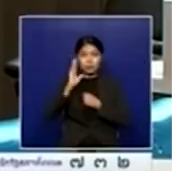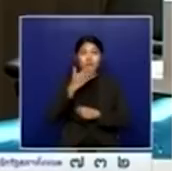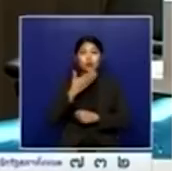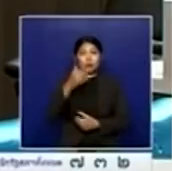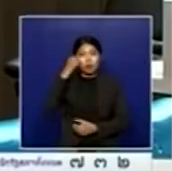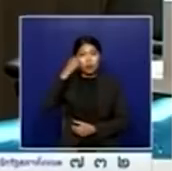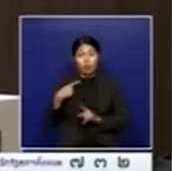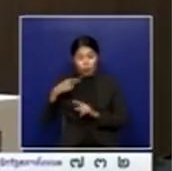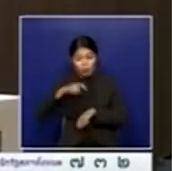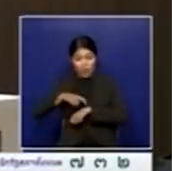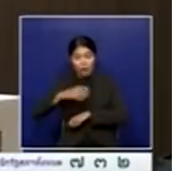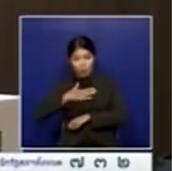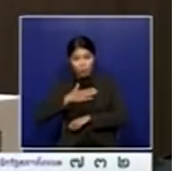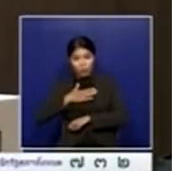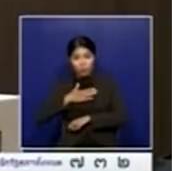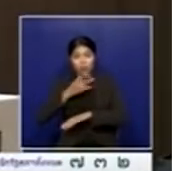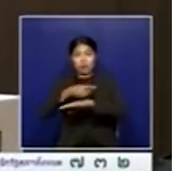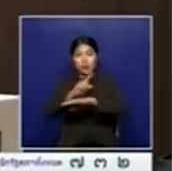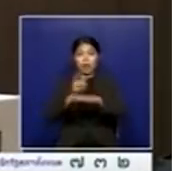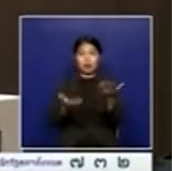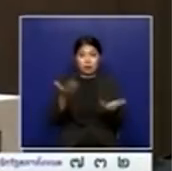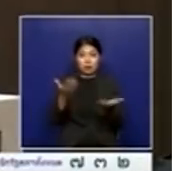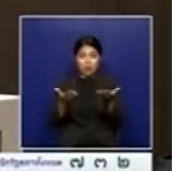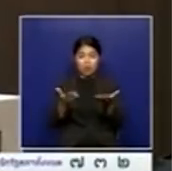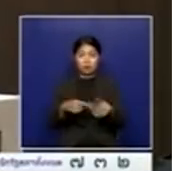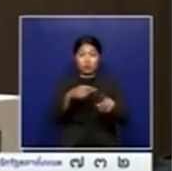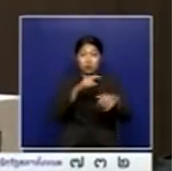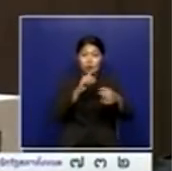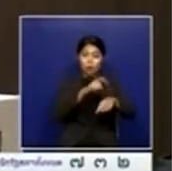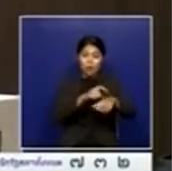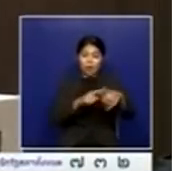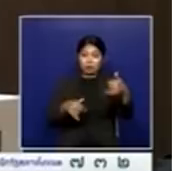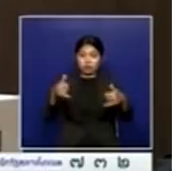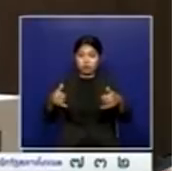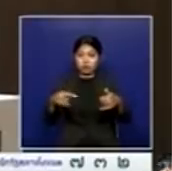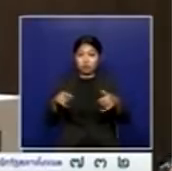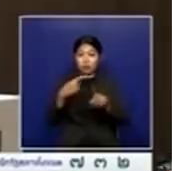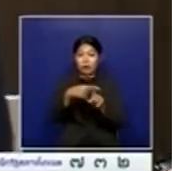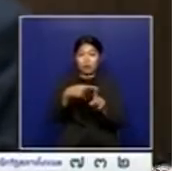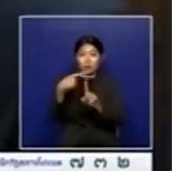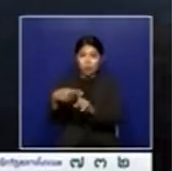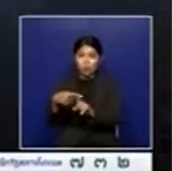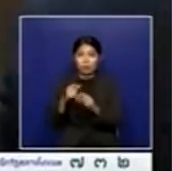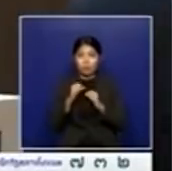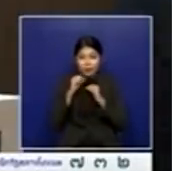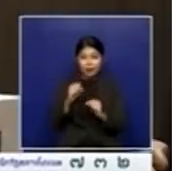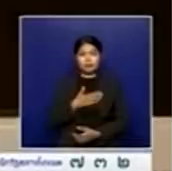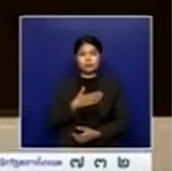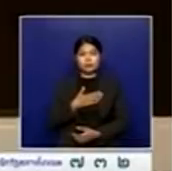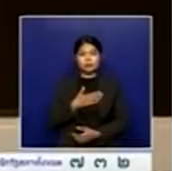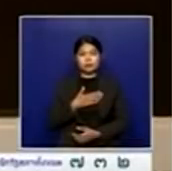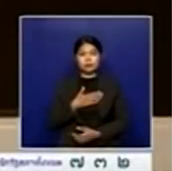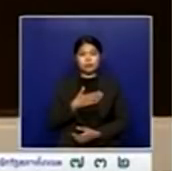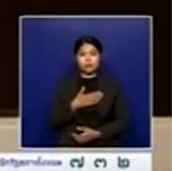มากนะครับว่าละสภาจะมีความเห็นในเรื่องนี้อย่างไรเพราะว่าการที่รัฐสภาจะส่งเรื่องให้ศาลหนูเนี่ยครับเรา